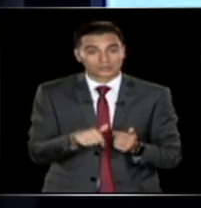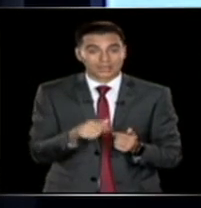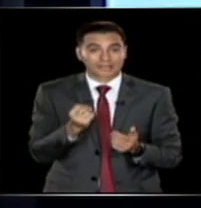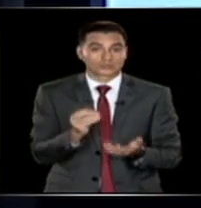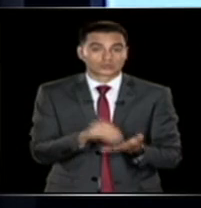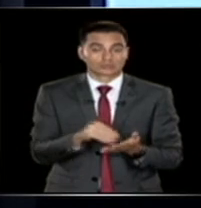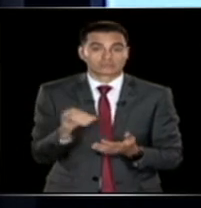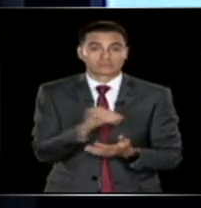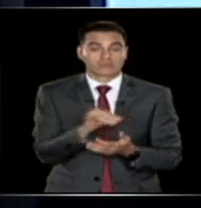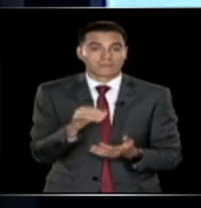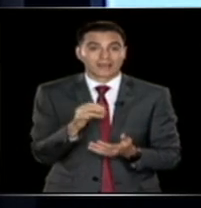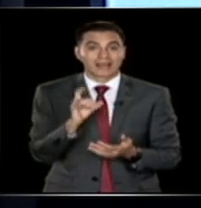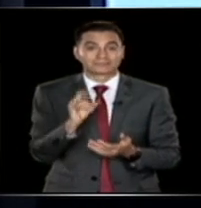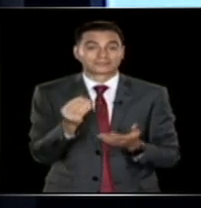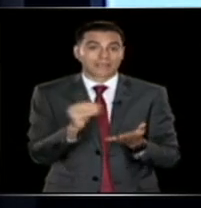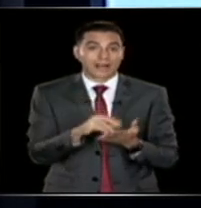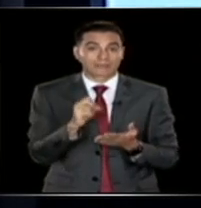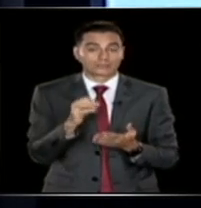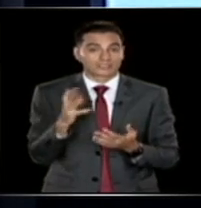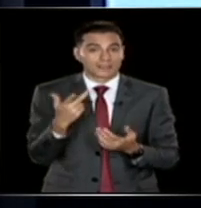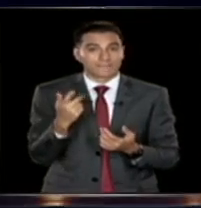دي. 50 و25 كام؟